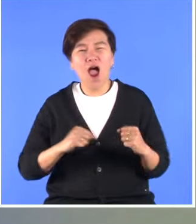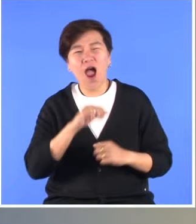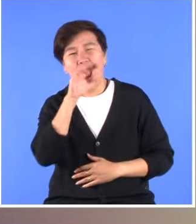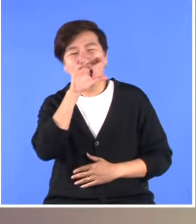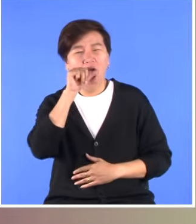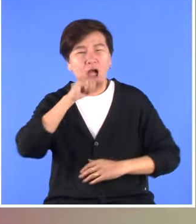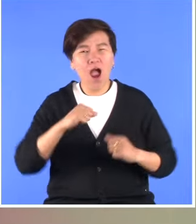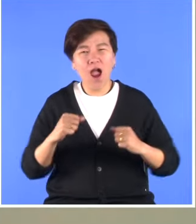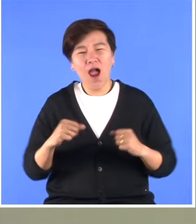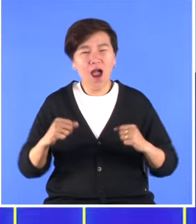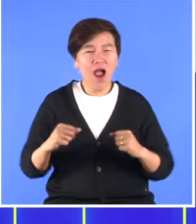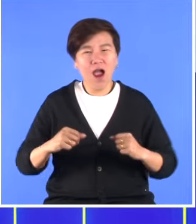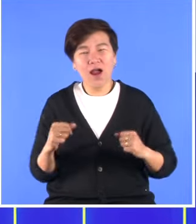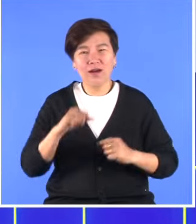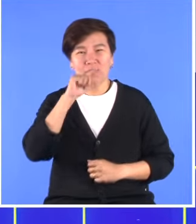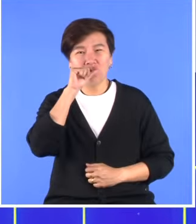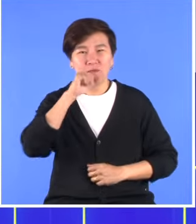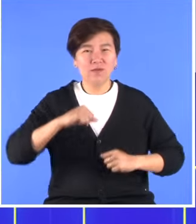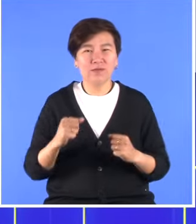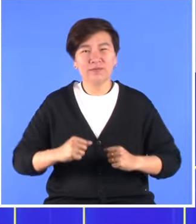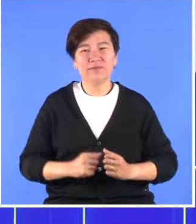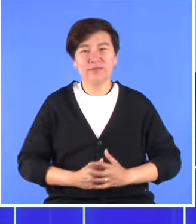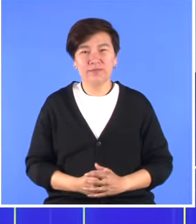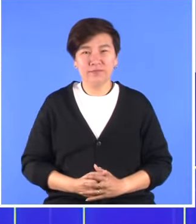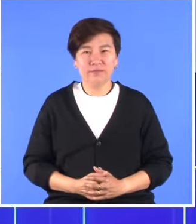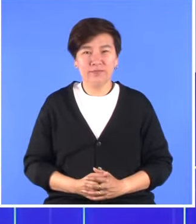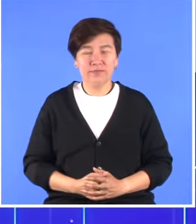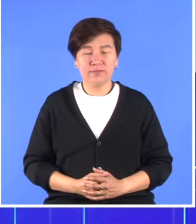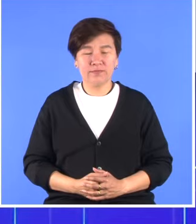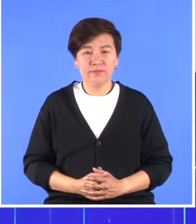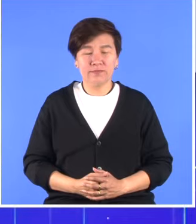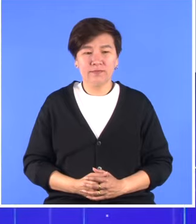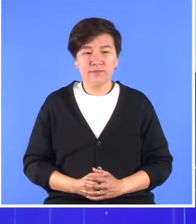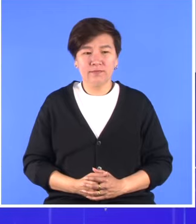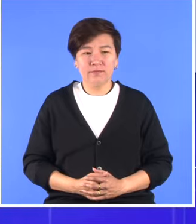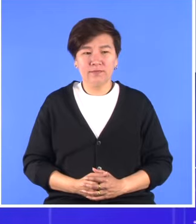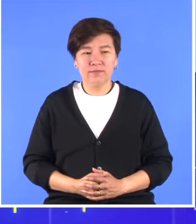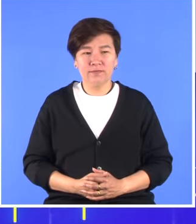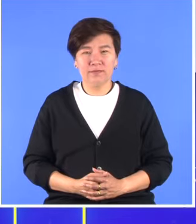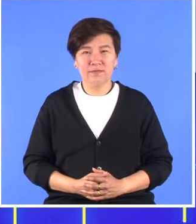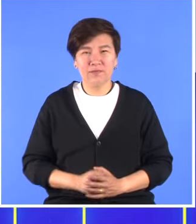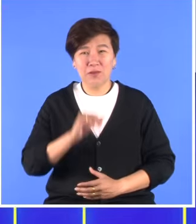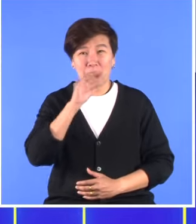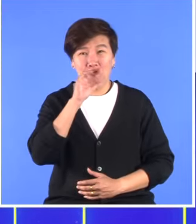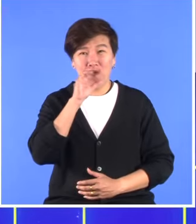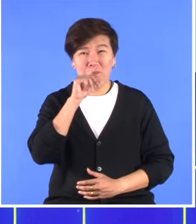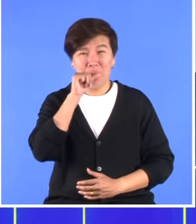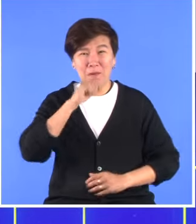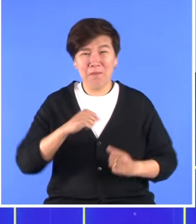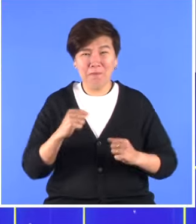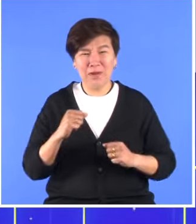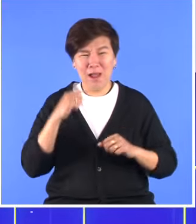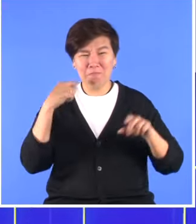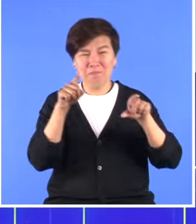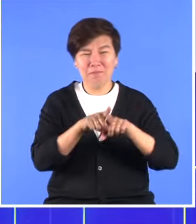กะตากะตก๊กๆๆๆกตกักๆๆๆเออเหมือนควอร์ได้เหมือนพี่แป๊บมีอีกร่างนึงเป็น